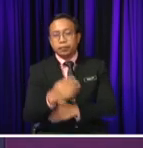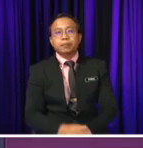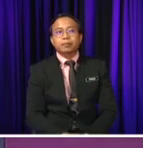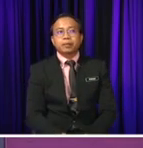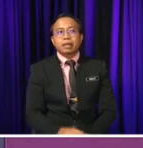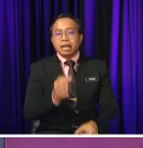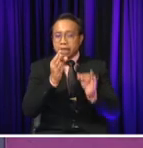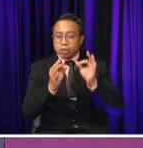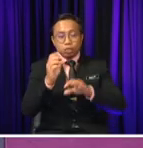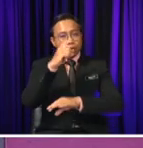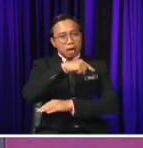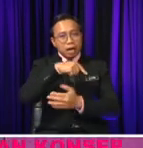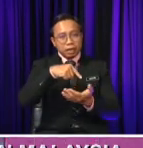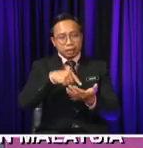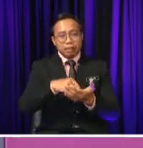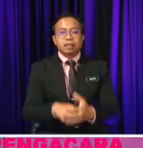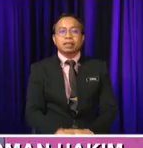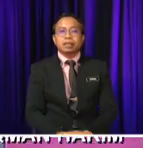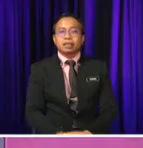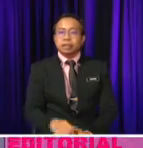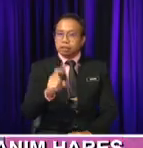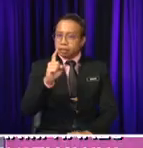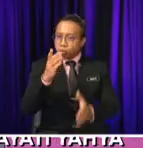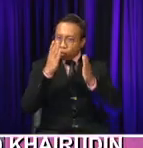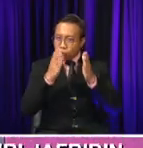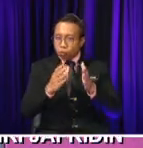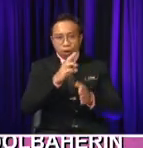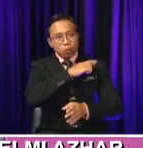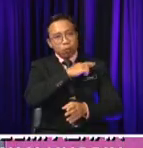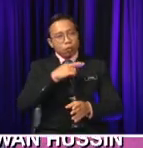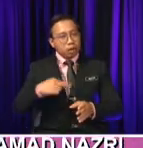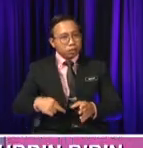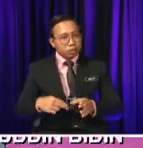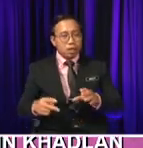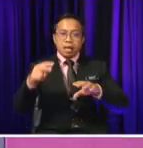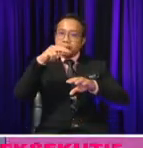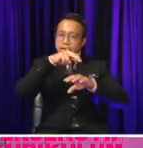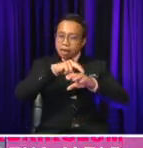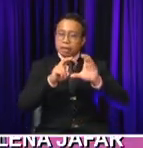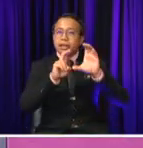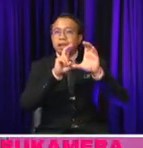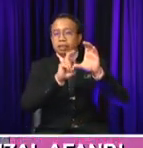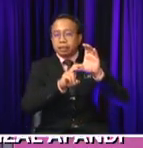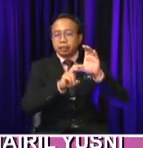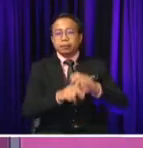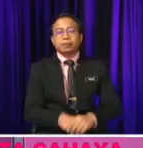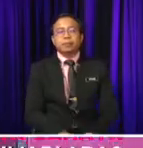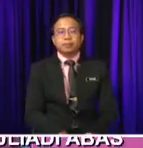jika hari ini seorang raja menaiki tangga